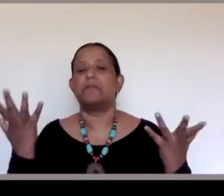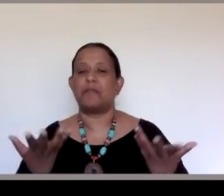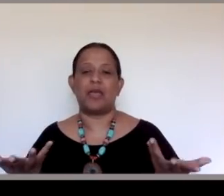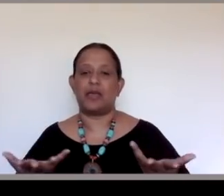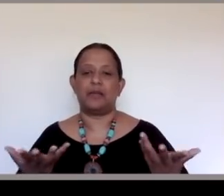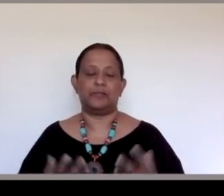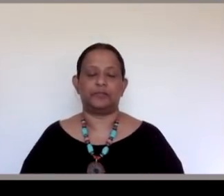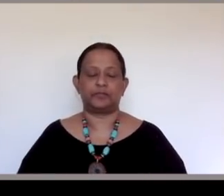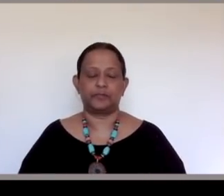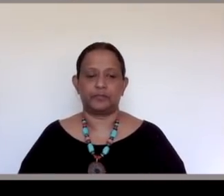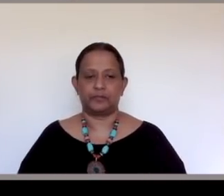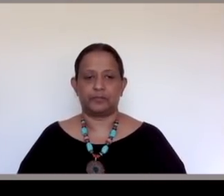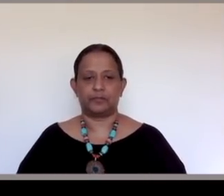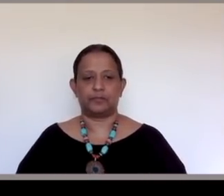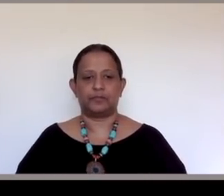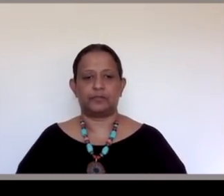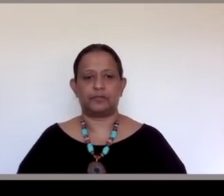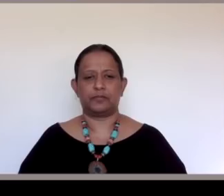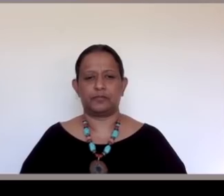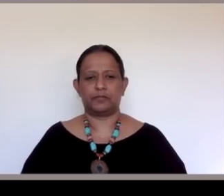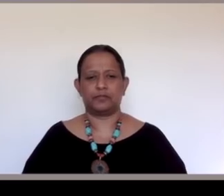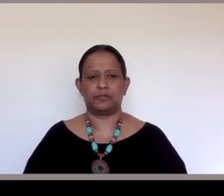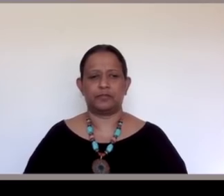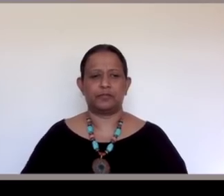இவையெல்லாம் வீணாயிருக்கும் என்கிறார் முனவத நிஷ்பல